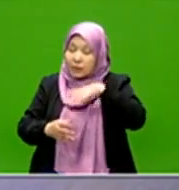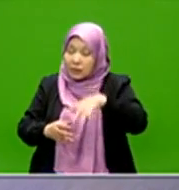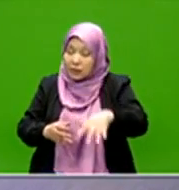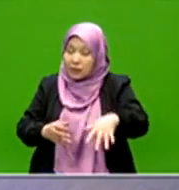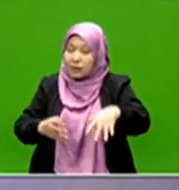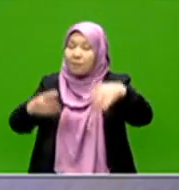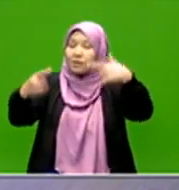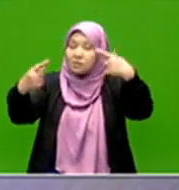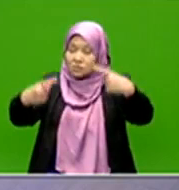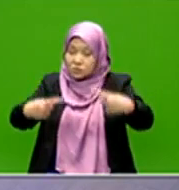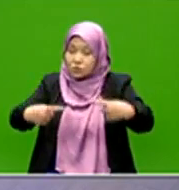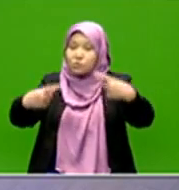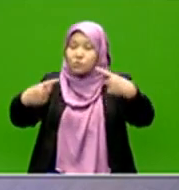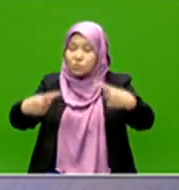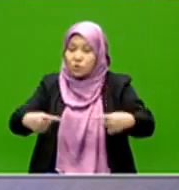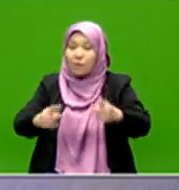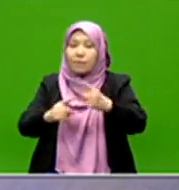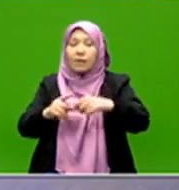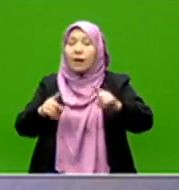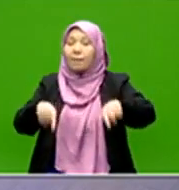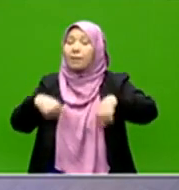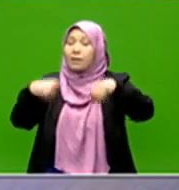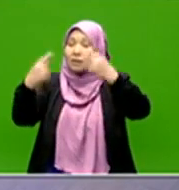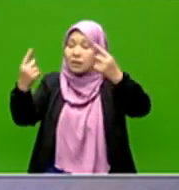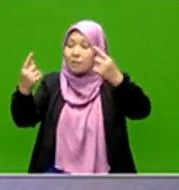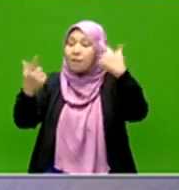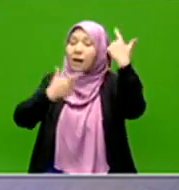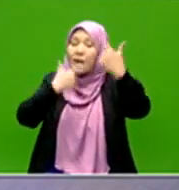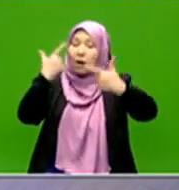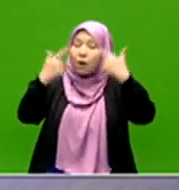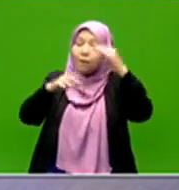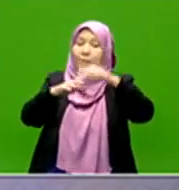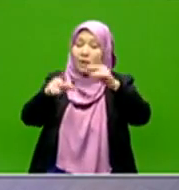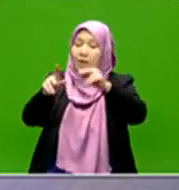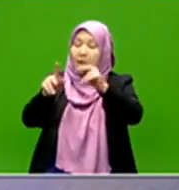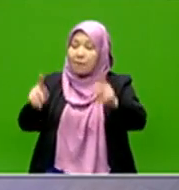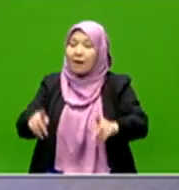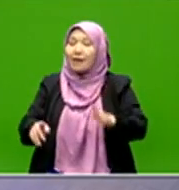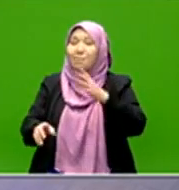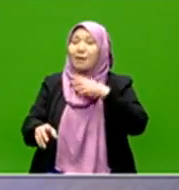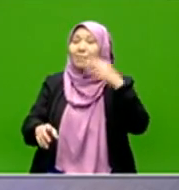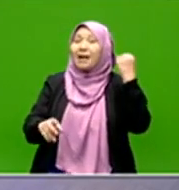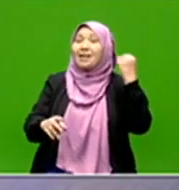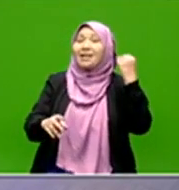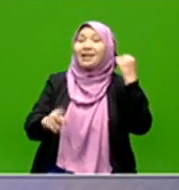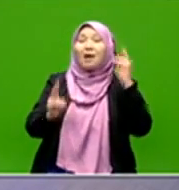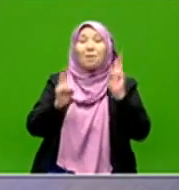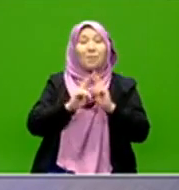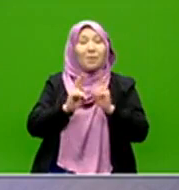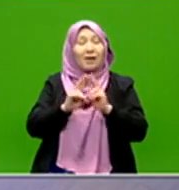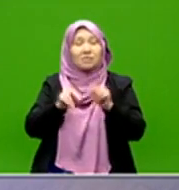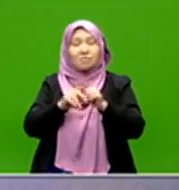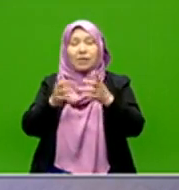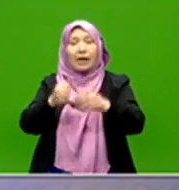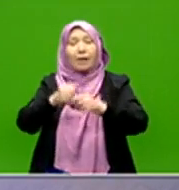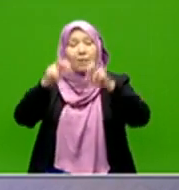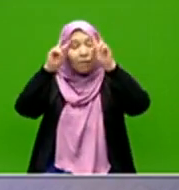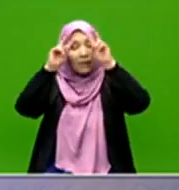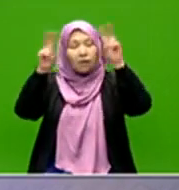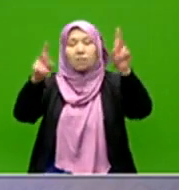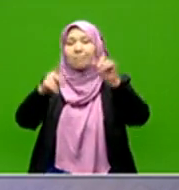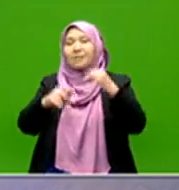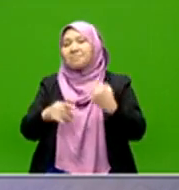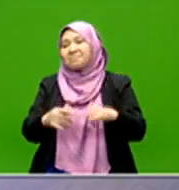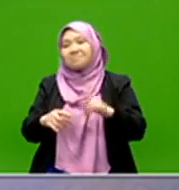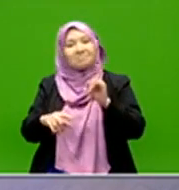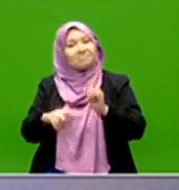dan bila nak pergi melawat kepada Kaabah itu, balik kampung lah. Balik, kan? Balik kampung, balik nak dapat ketenangan. Rupanya tak boleh